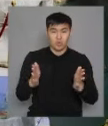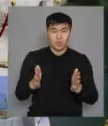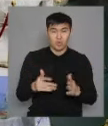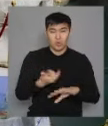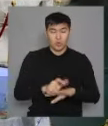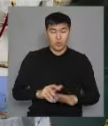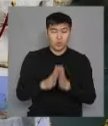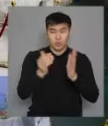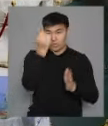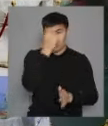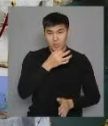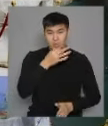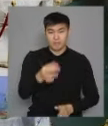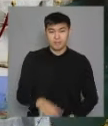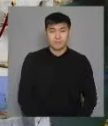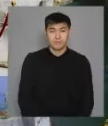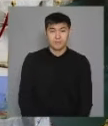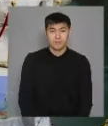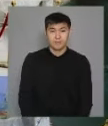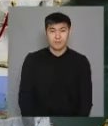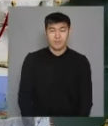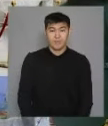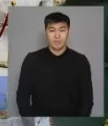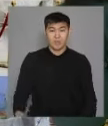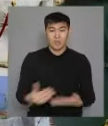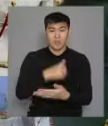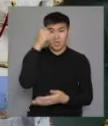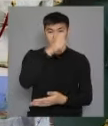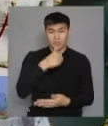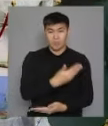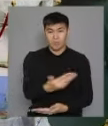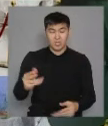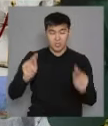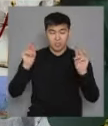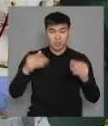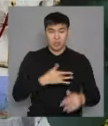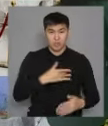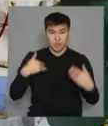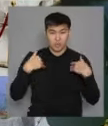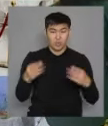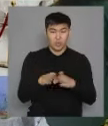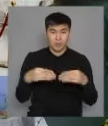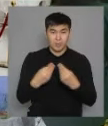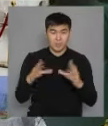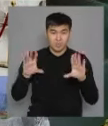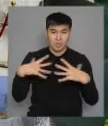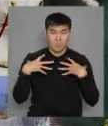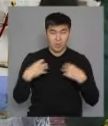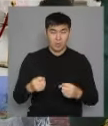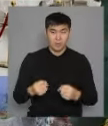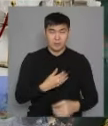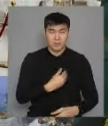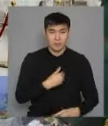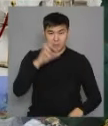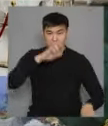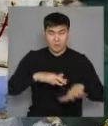өте алғысым шексіз. Жаңа келеатқан жаңазымен барлығыңызды шын жүректен құттықтаймын. Отбасыларға амандық, деңдеріңізге саулық,